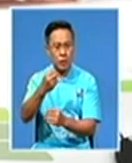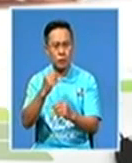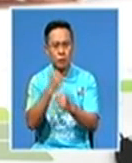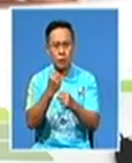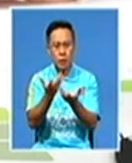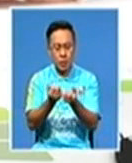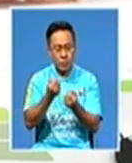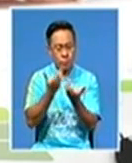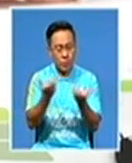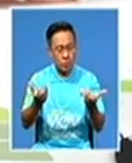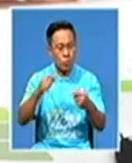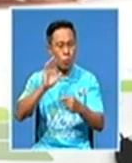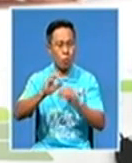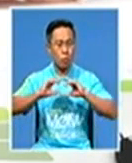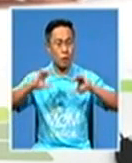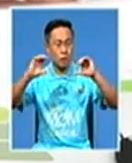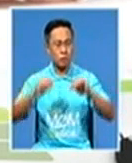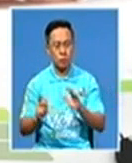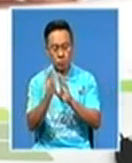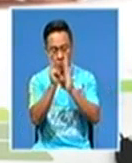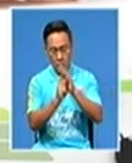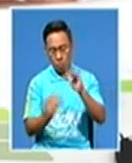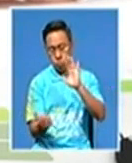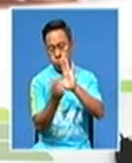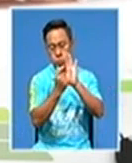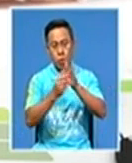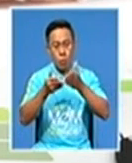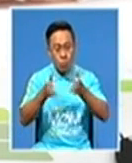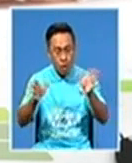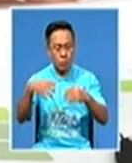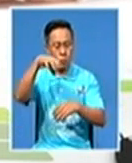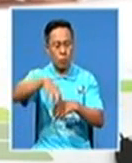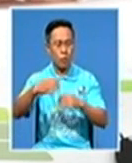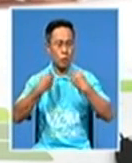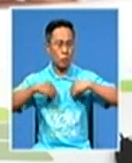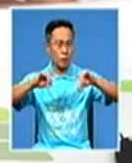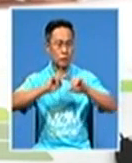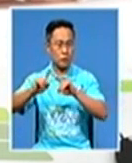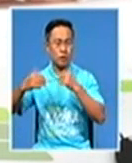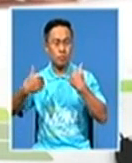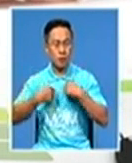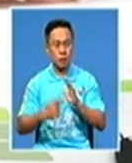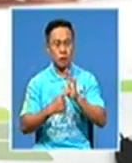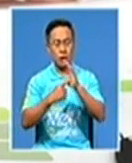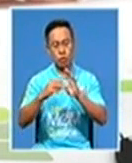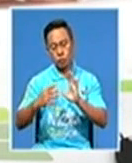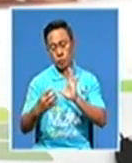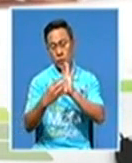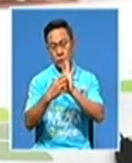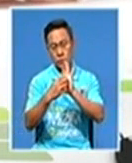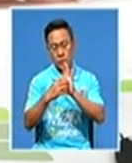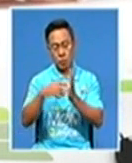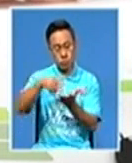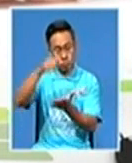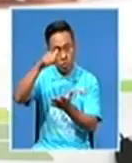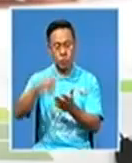ฐซึ่งประกอบด้วย1มีขอบเขตการเข้าใช้กว้างกว่าเดิมครอบคลุมหน่วยงานของรัฐทุกแห่งได้แก่ราชการส่วนกลางส่วนภูมิภาค